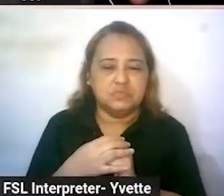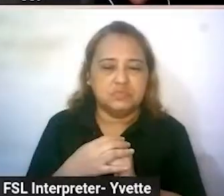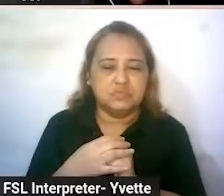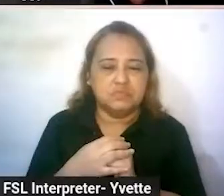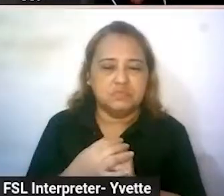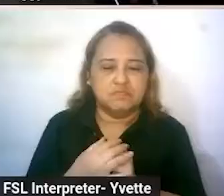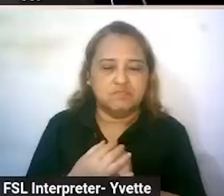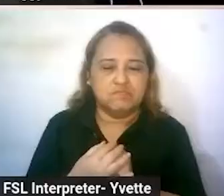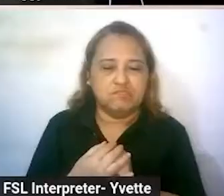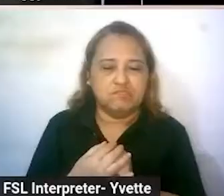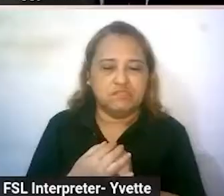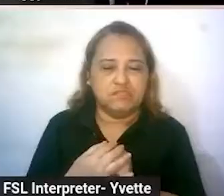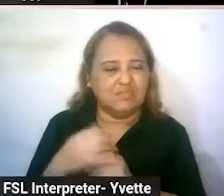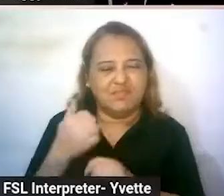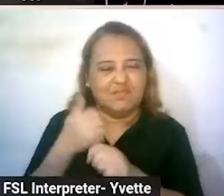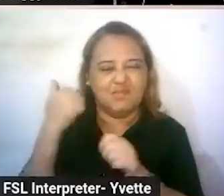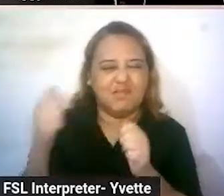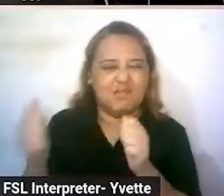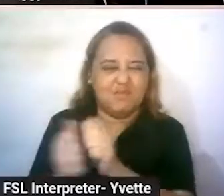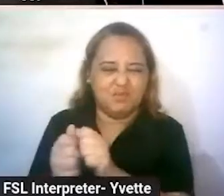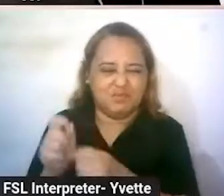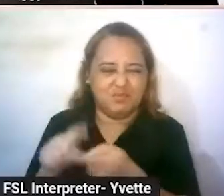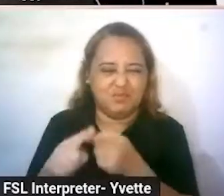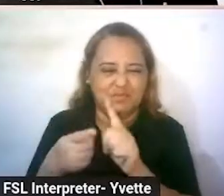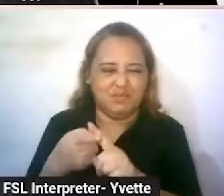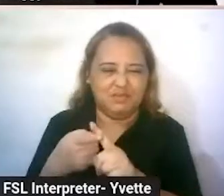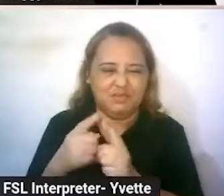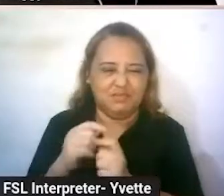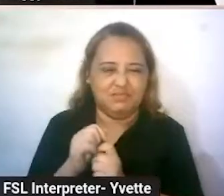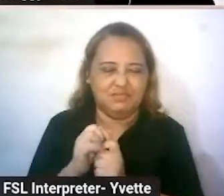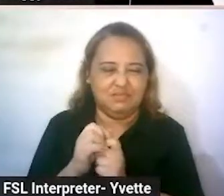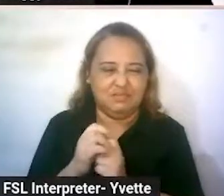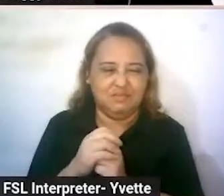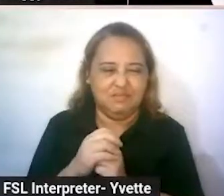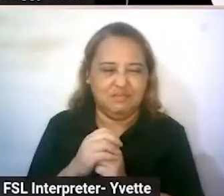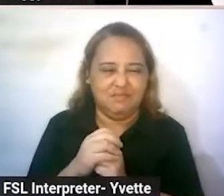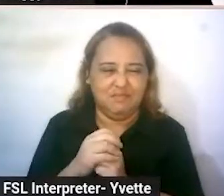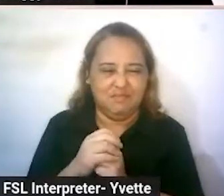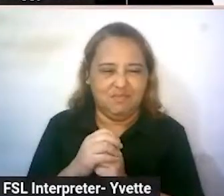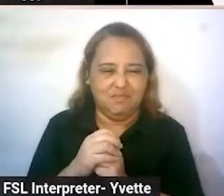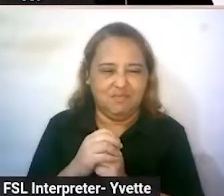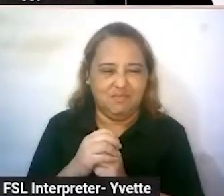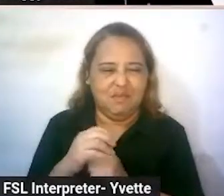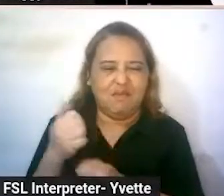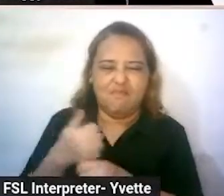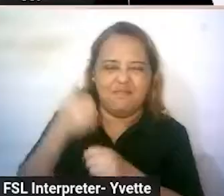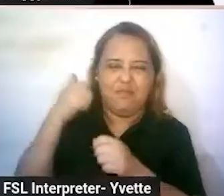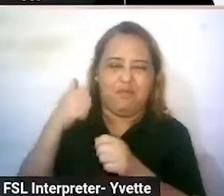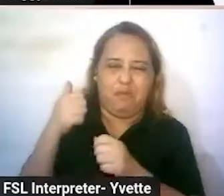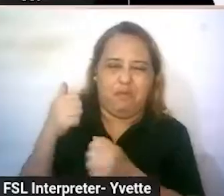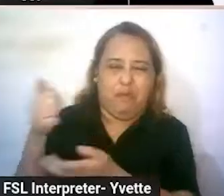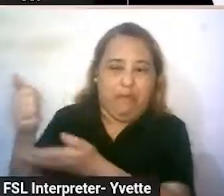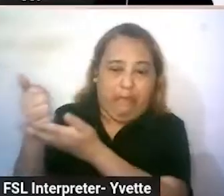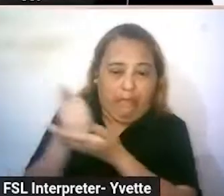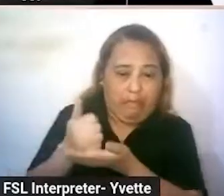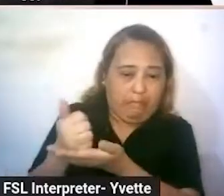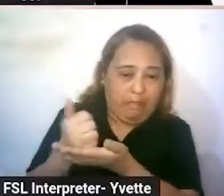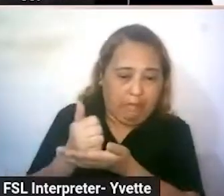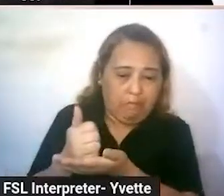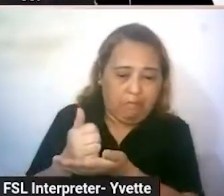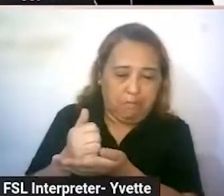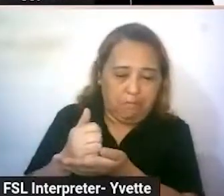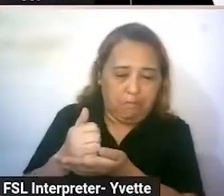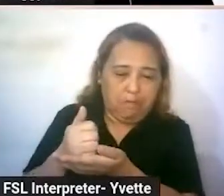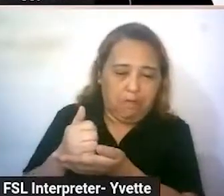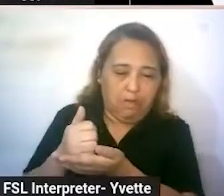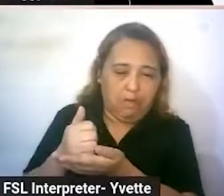ayoko sumama sa kanila. And then, kasi nga, ayoko yung parang tutulong-tulungan nila akong maglakay or i-assist